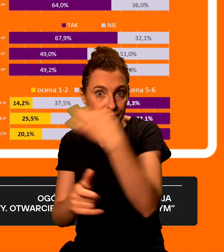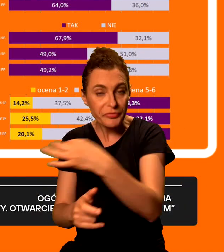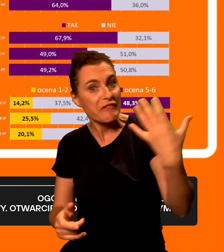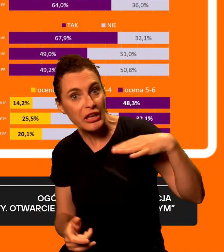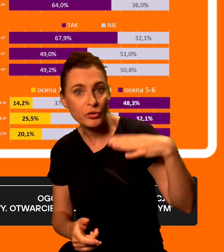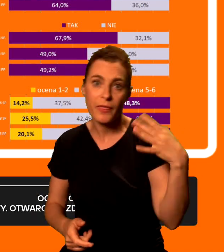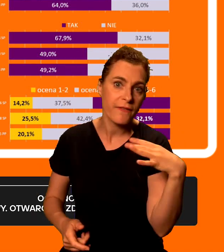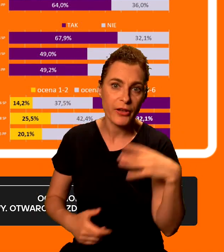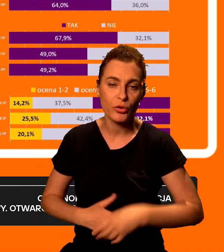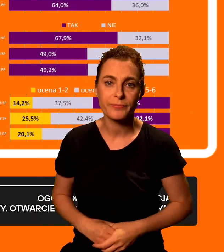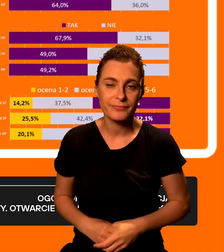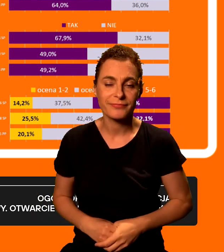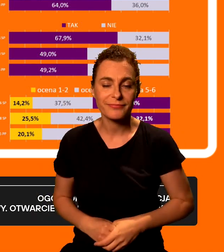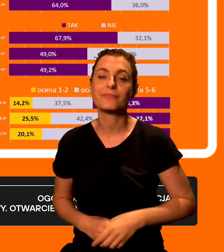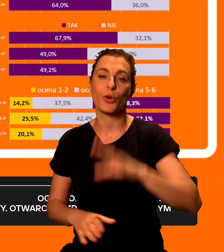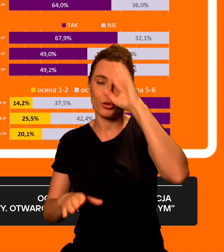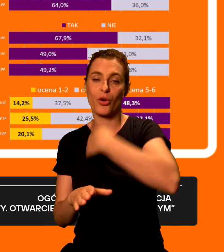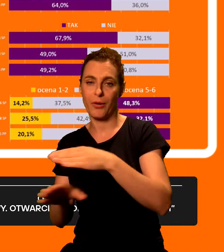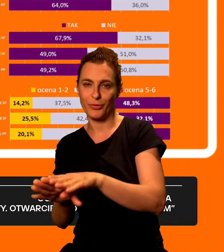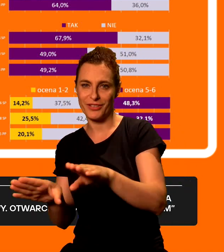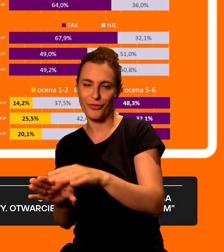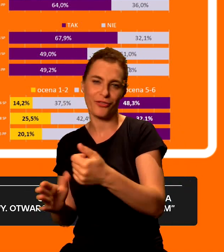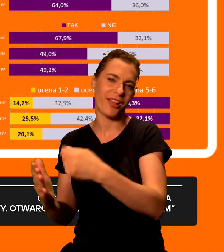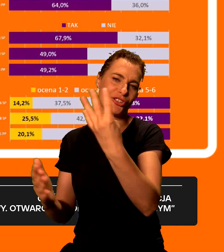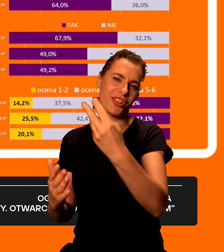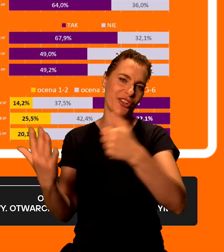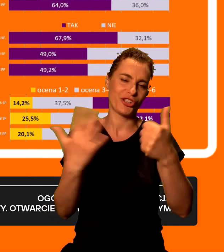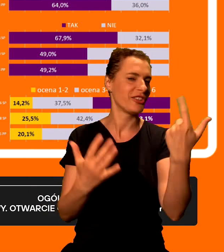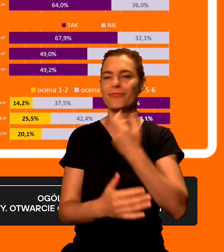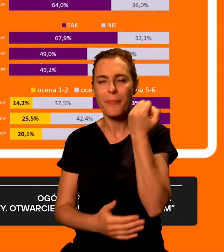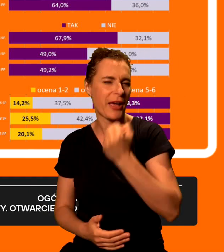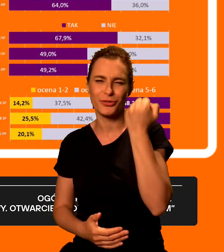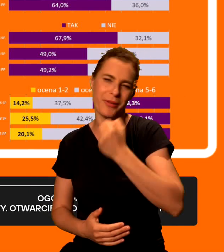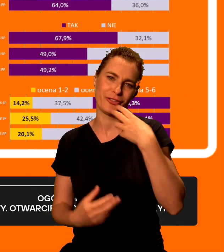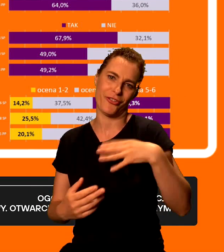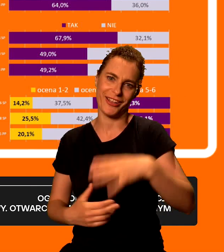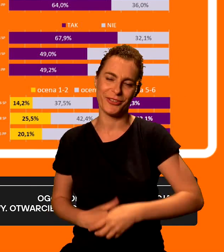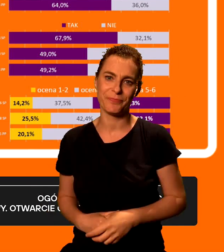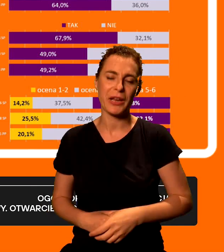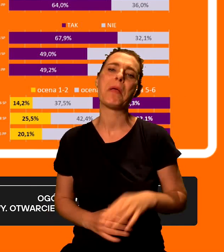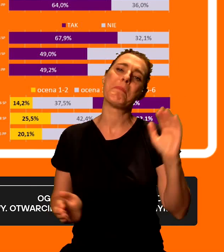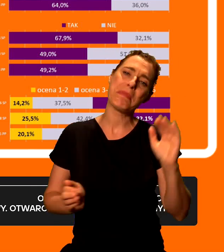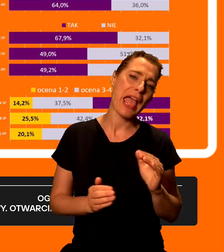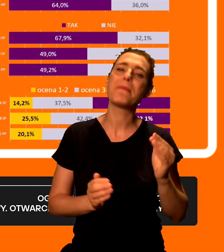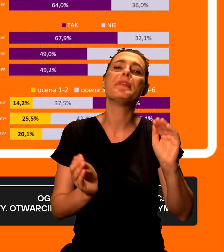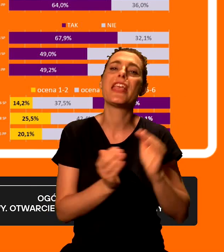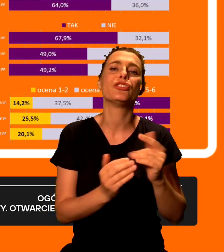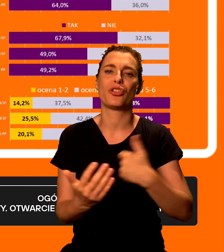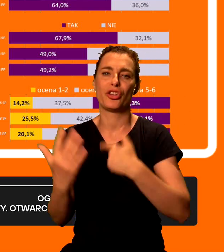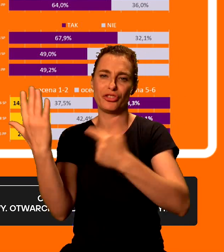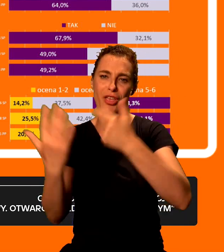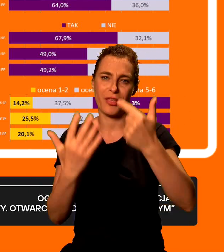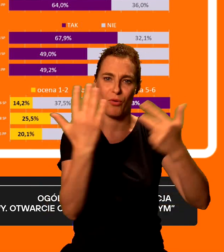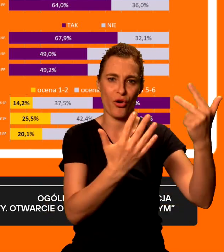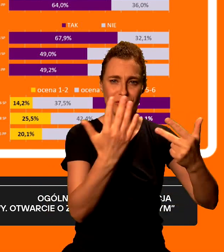warto. W podstawówce w klasach 4-6 najbardziej warto, 74. Tak trochę mniej warto, najmniej warto w 7-8.